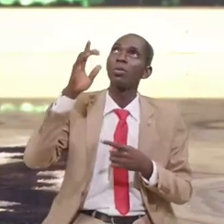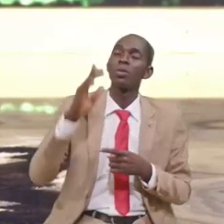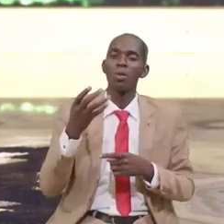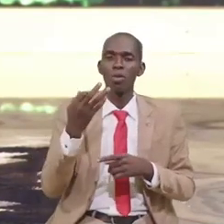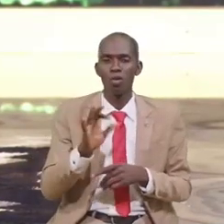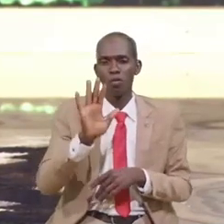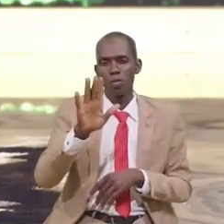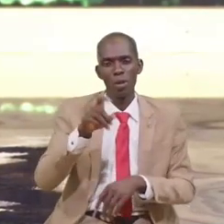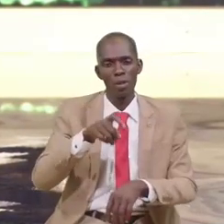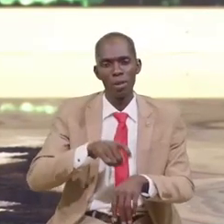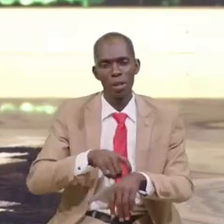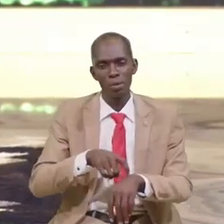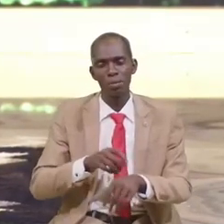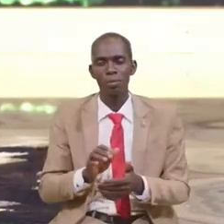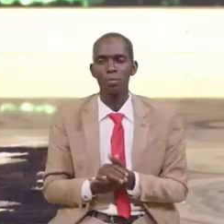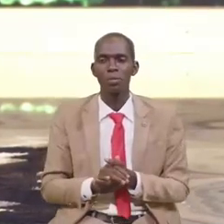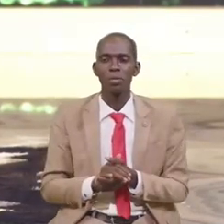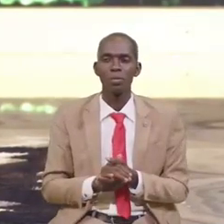votre temps.